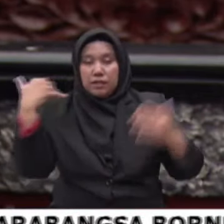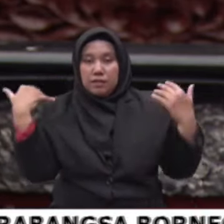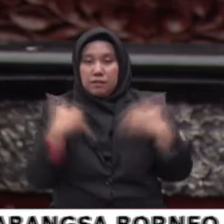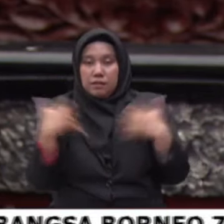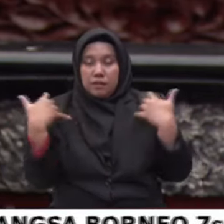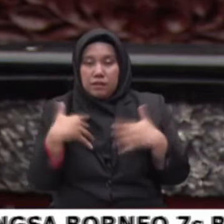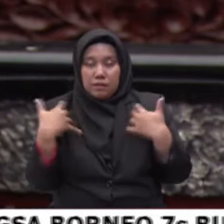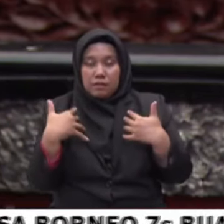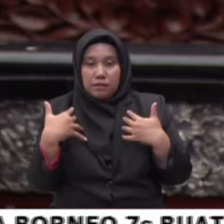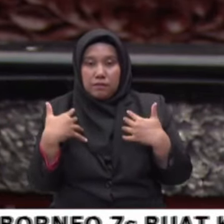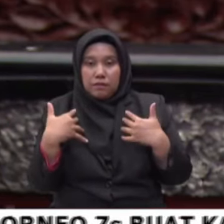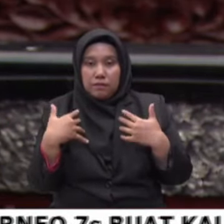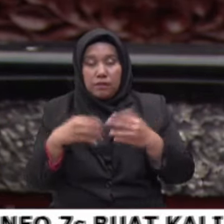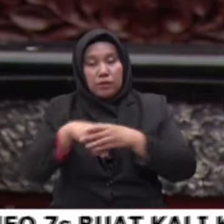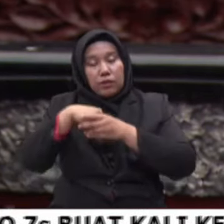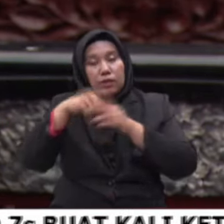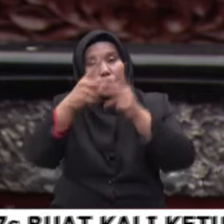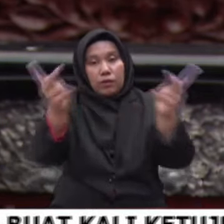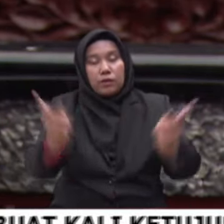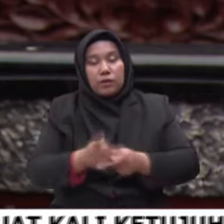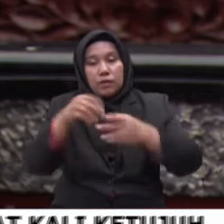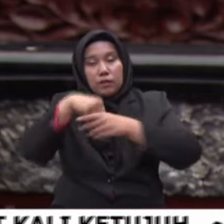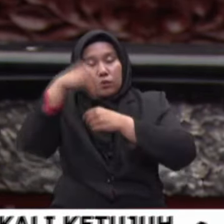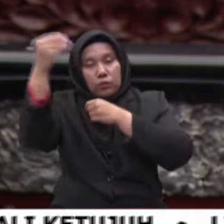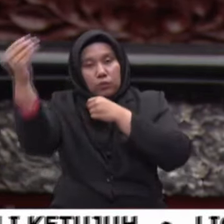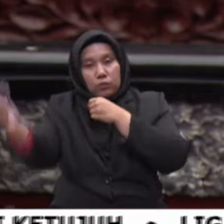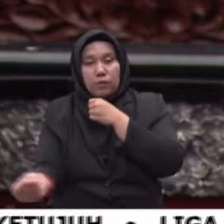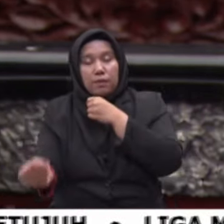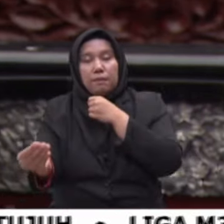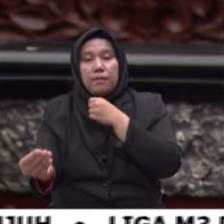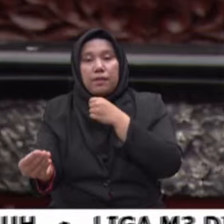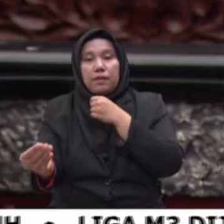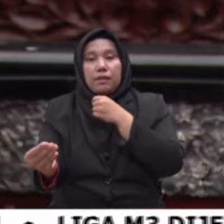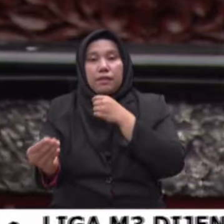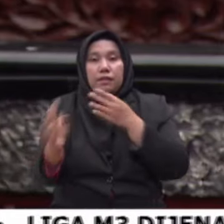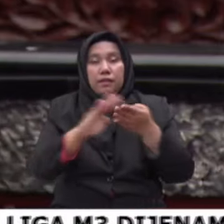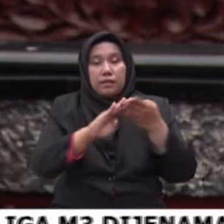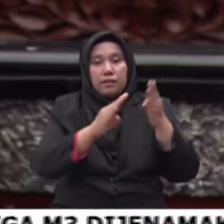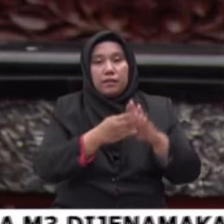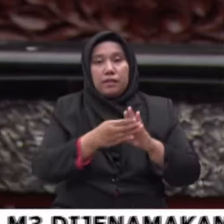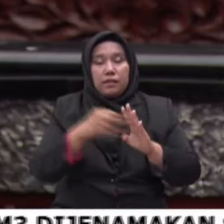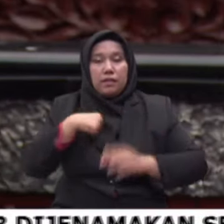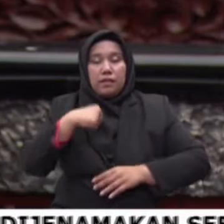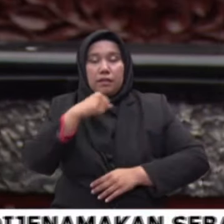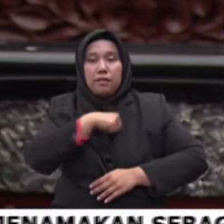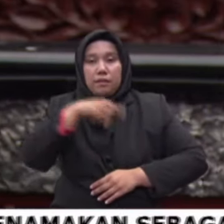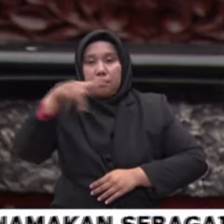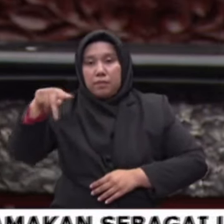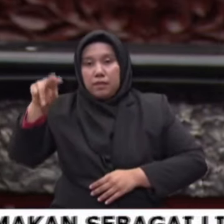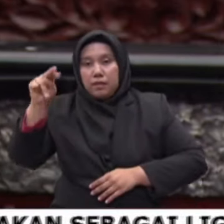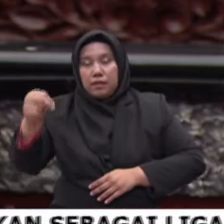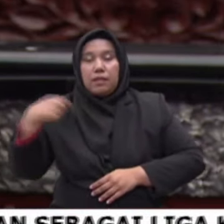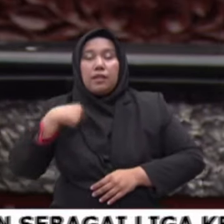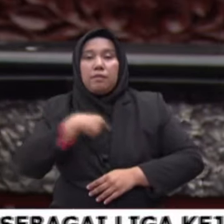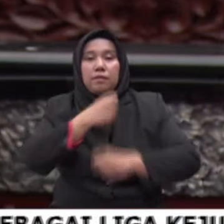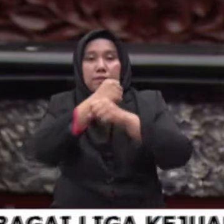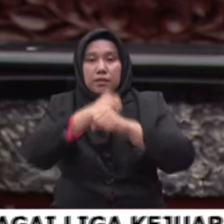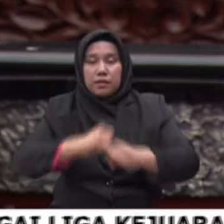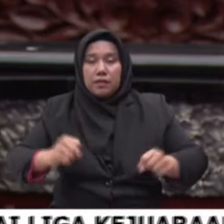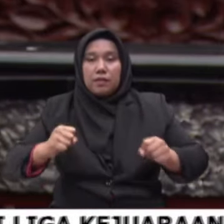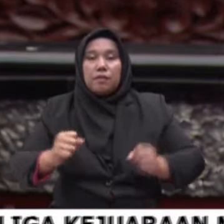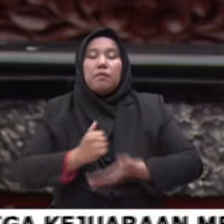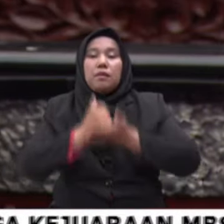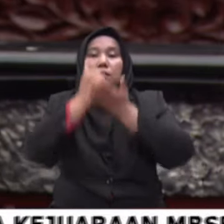bandar yang majoritinya ahli parlimennya PN, maka kami sentiasa bersedia untuk menghulur tangan